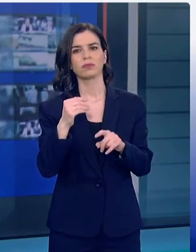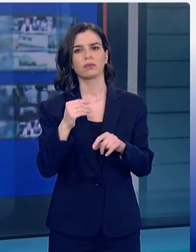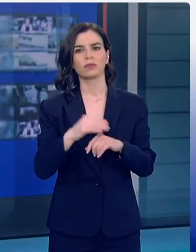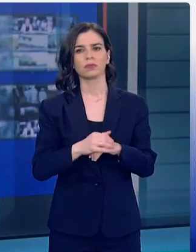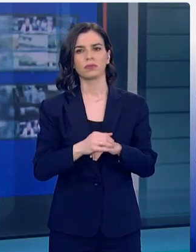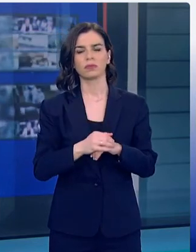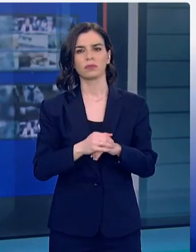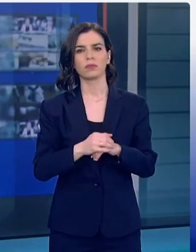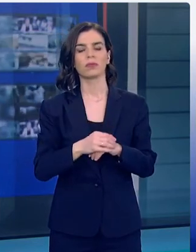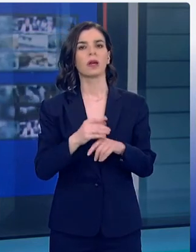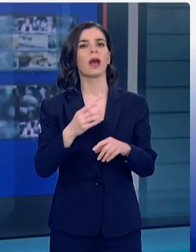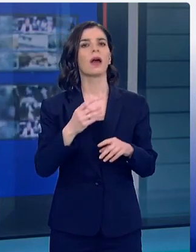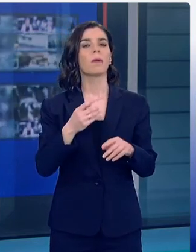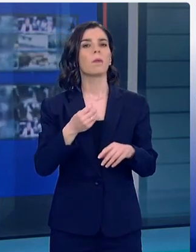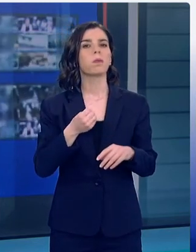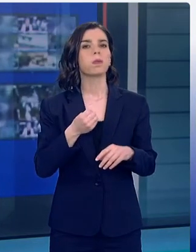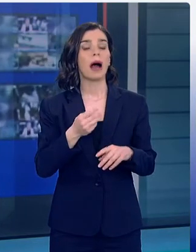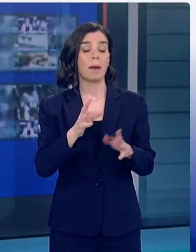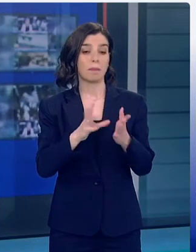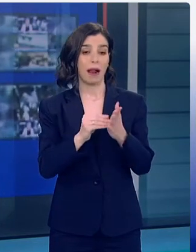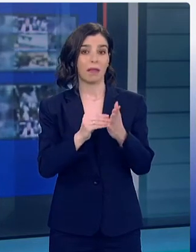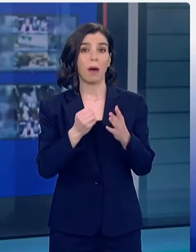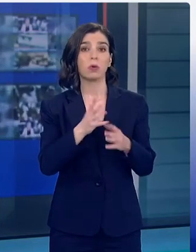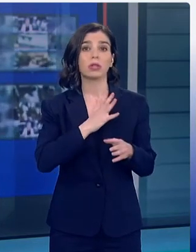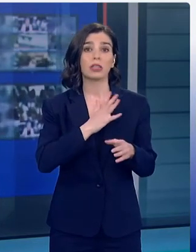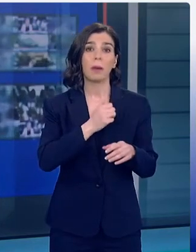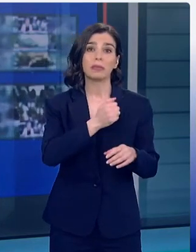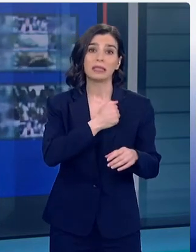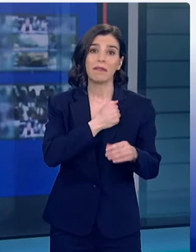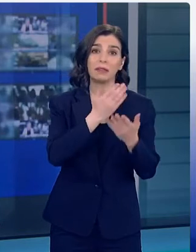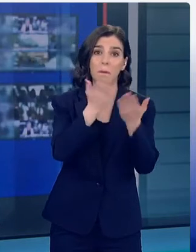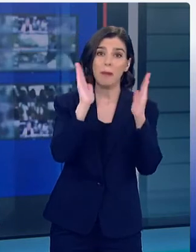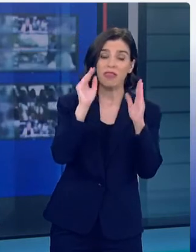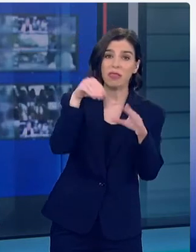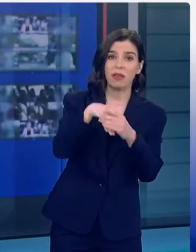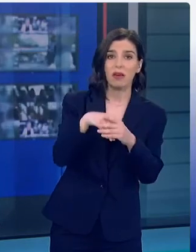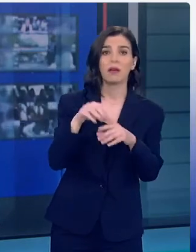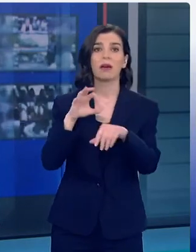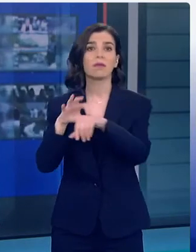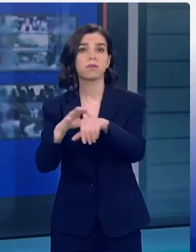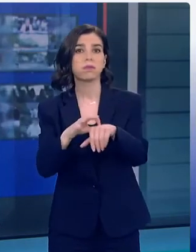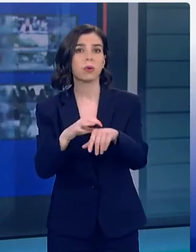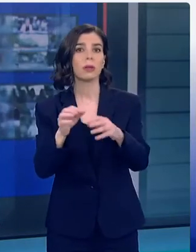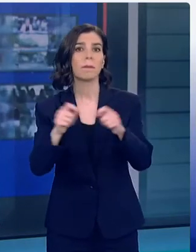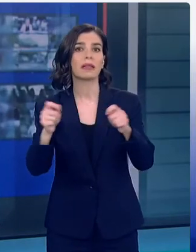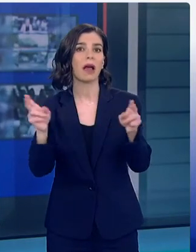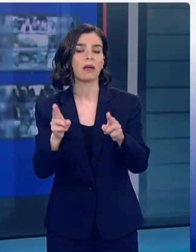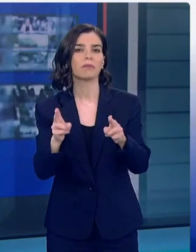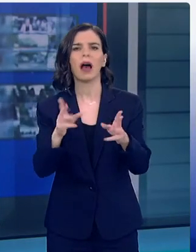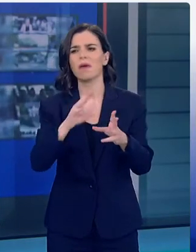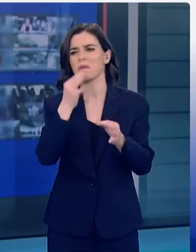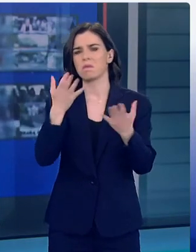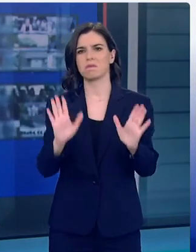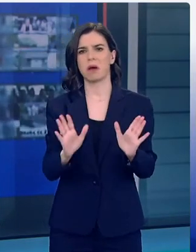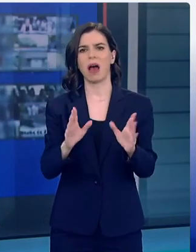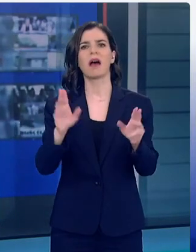των διασωλωμένων που θα μας έκανε να πούμε πως έχουν περιορίσει δραστικά τη διασπορά. Νομίζω με βάση τους αριθμούς που έχουμε, αυτό. Δεν έχω κάτι άλλο να πω. Έχουμε περιορίσει τη